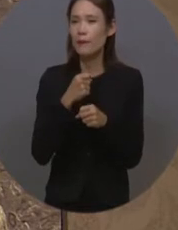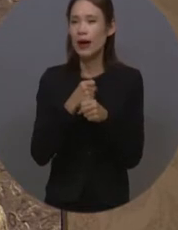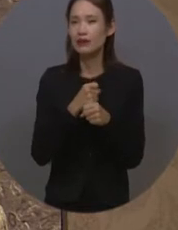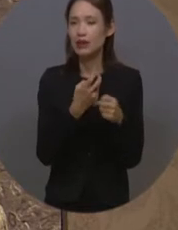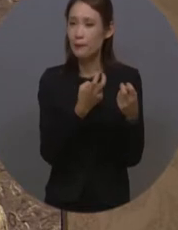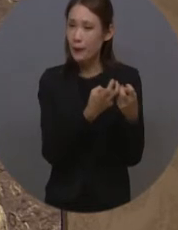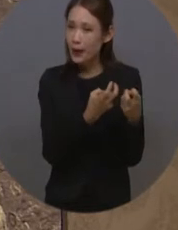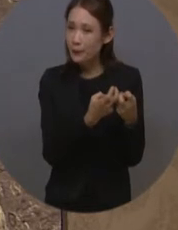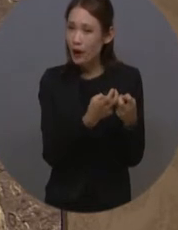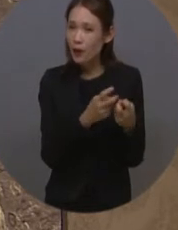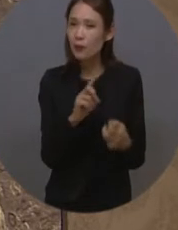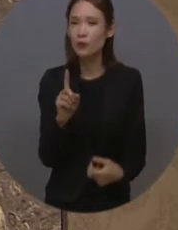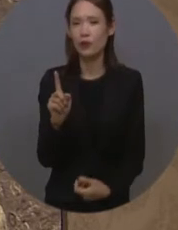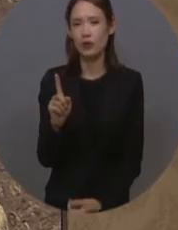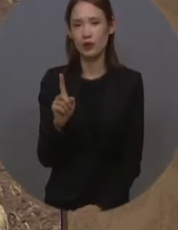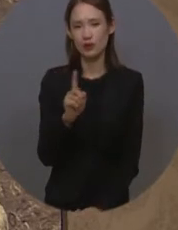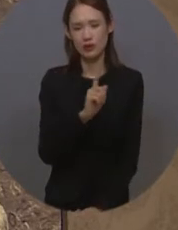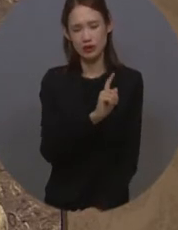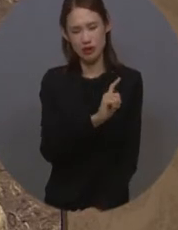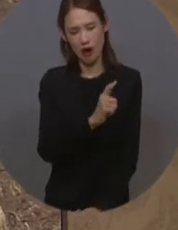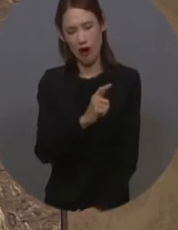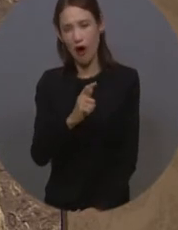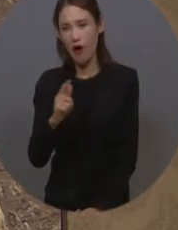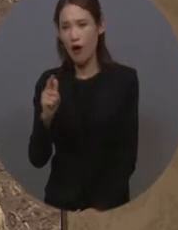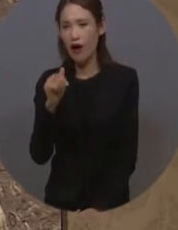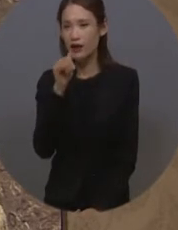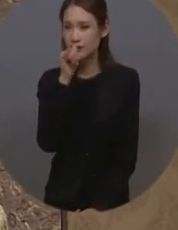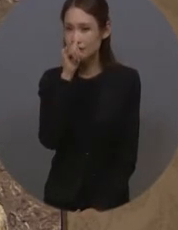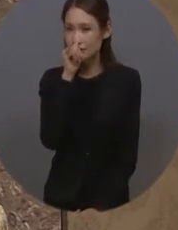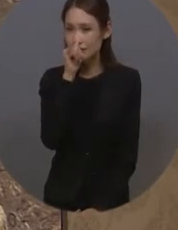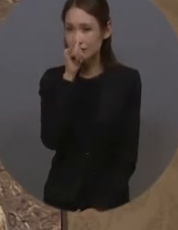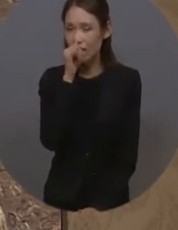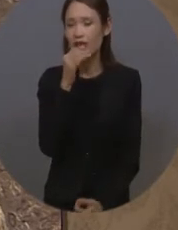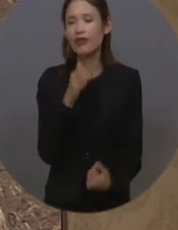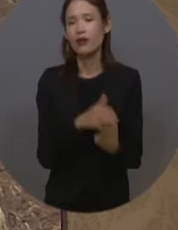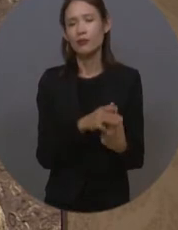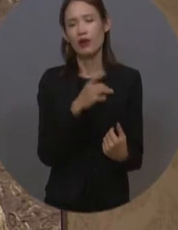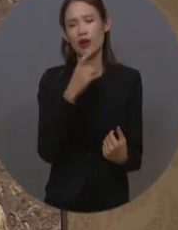네. 상당히 여러 공정이 있기 때문에 쉽지